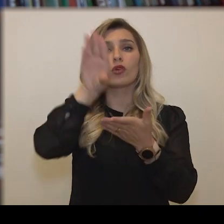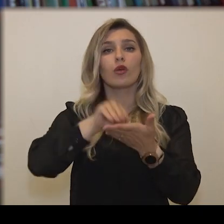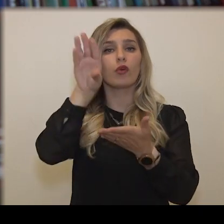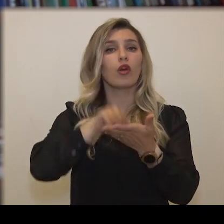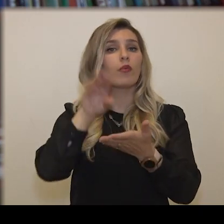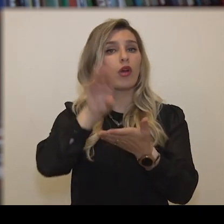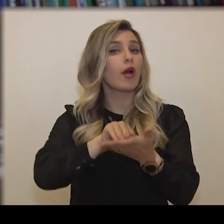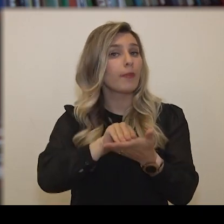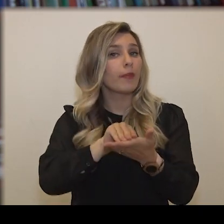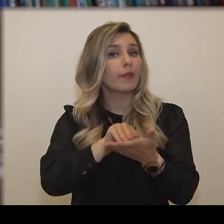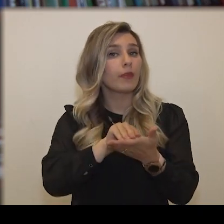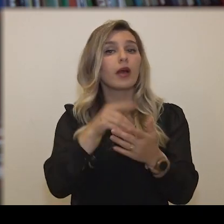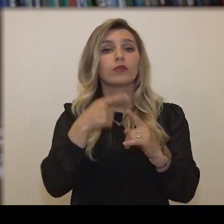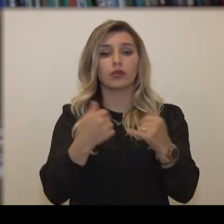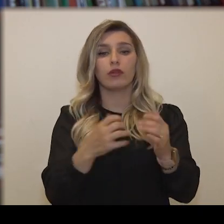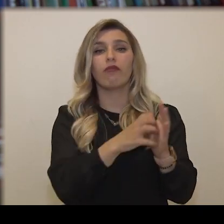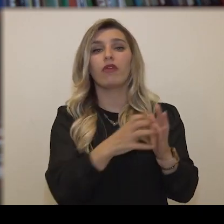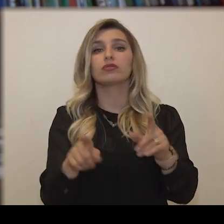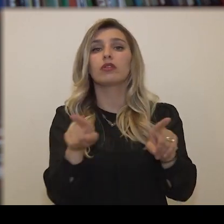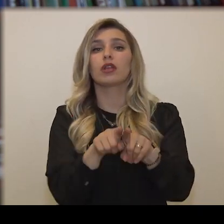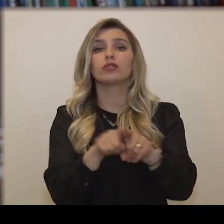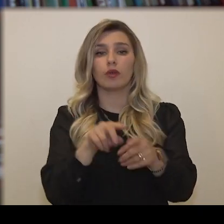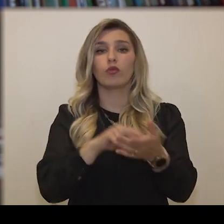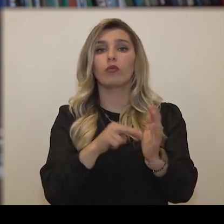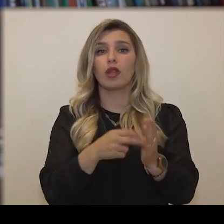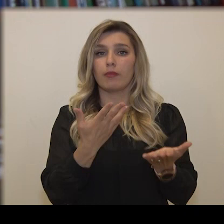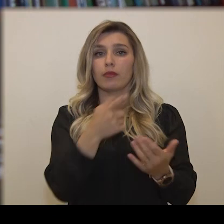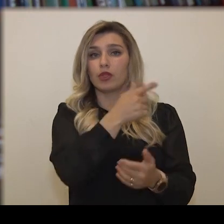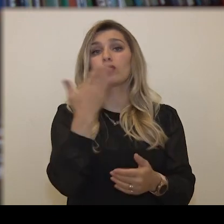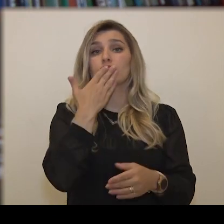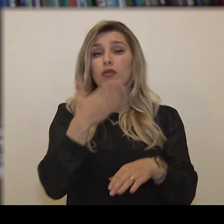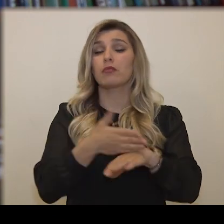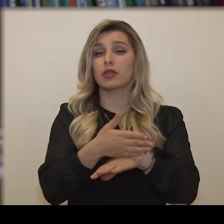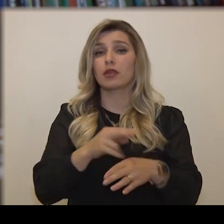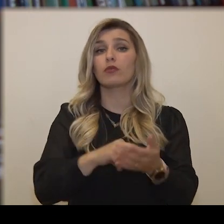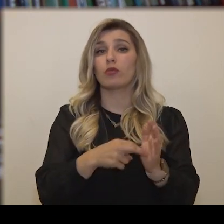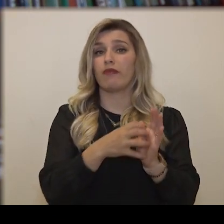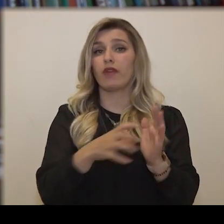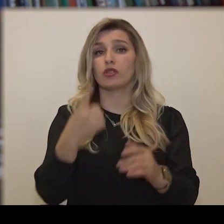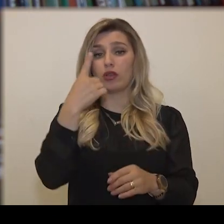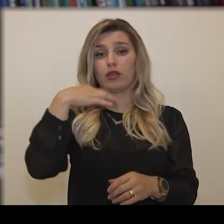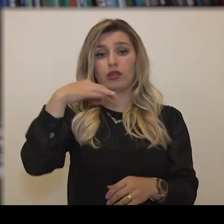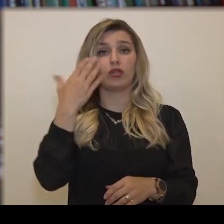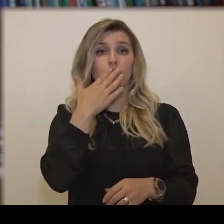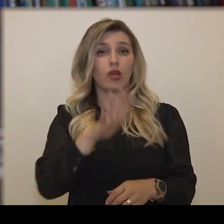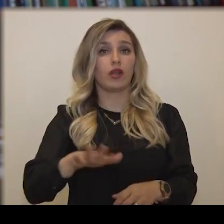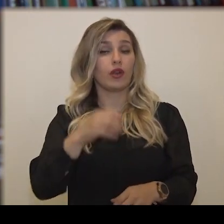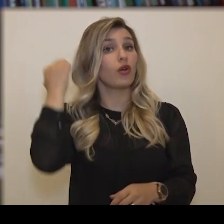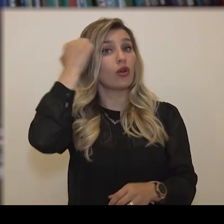në një farë forme ne vazhdojmë të kemi akoma probleme edhe me qendën mburimore në prizrenë që është qendra vetëm Kosovë që ofronë